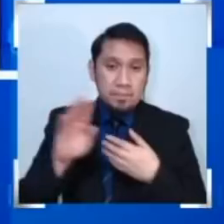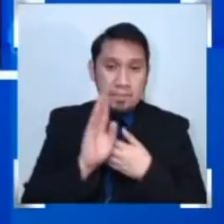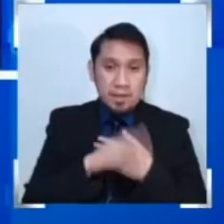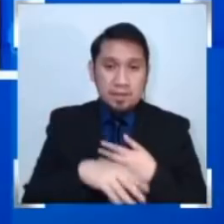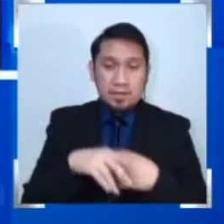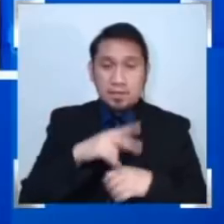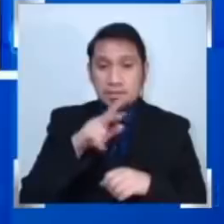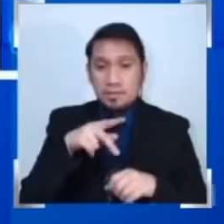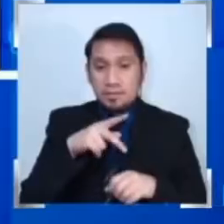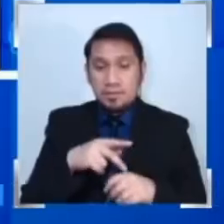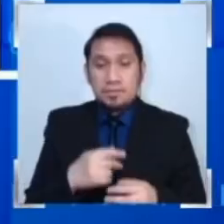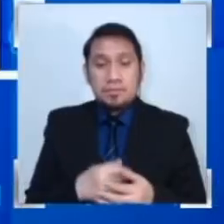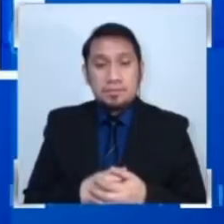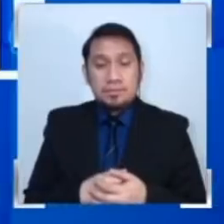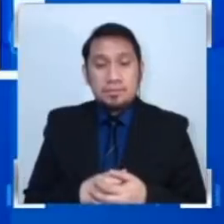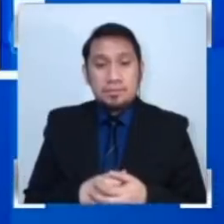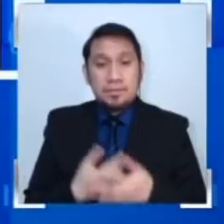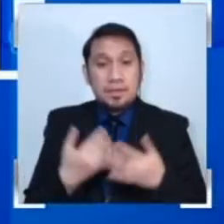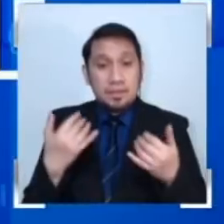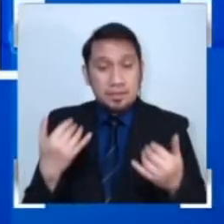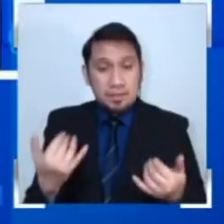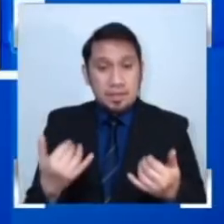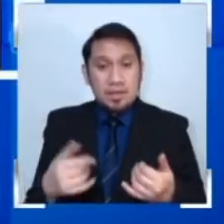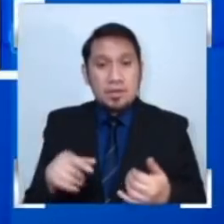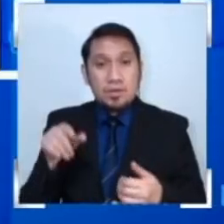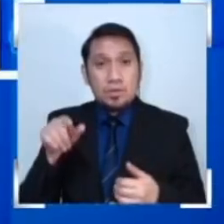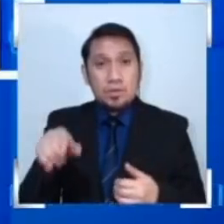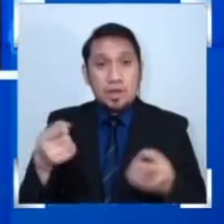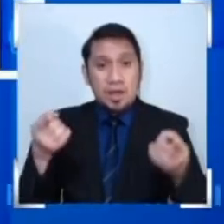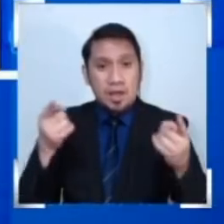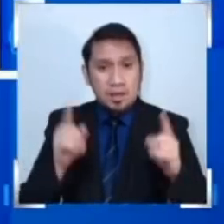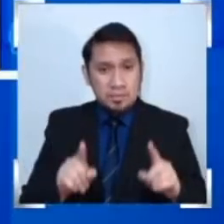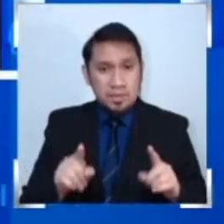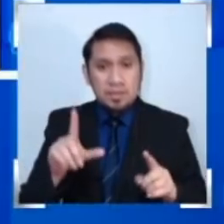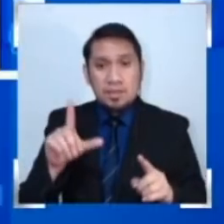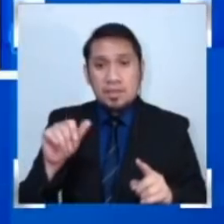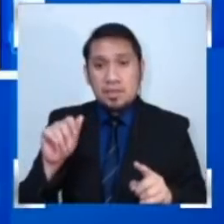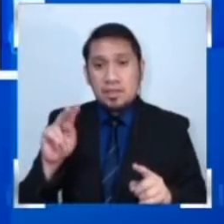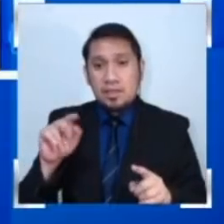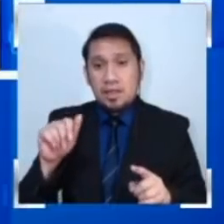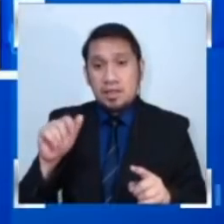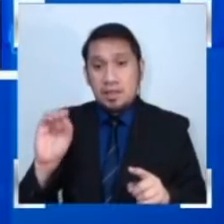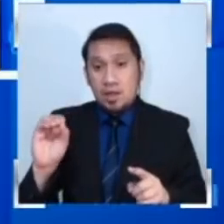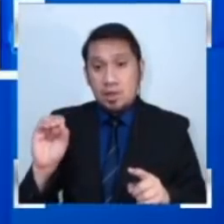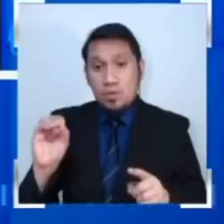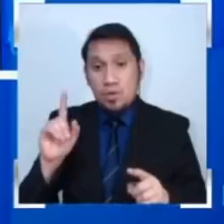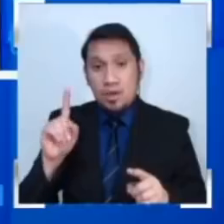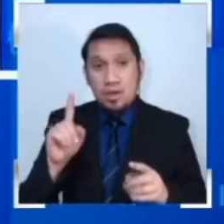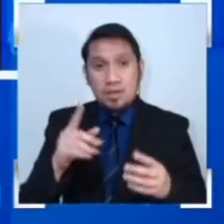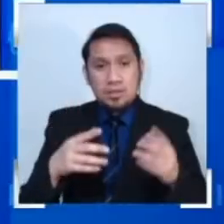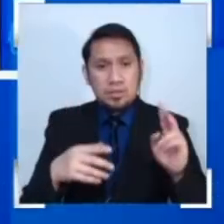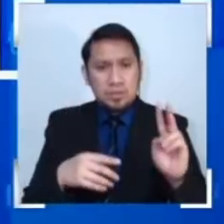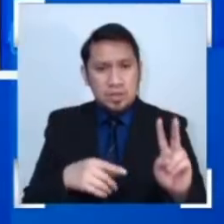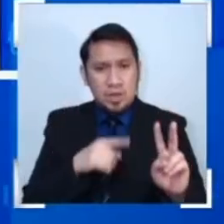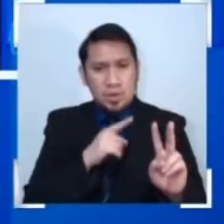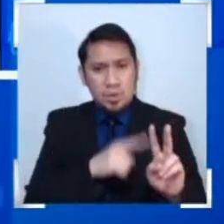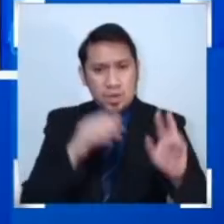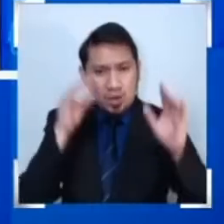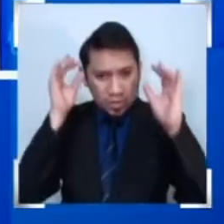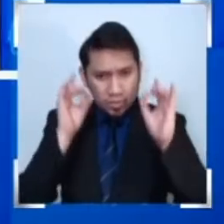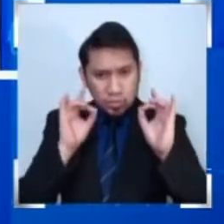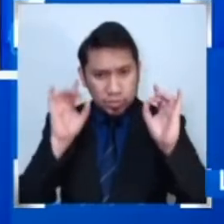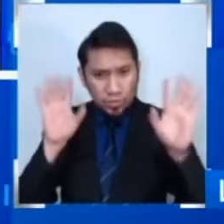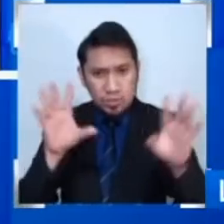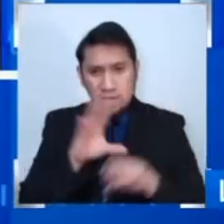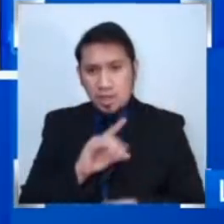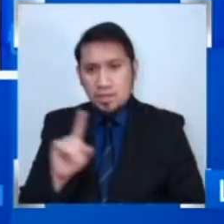Airstrike laban sa kuta ng grupong Daulay Islamiya Maute Group sa Lanao del Sur, inilunsad. Patay ang dalawang terorista at isang sundalo. Patuloy